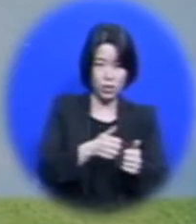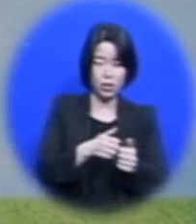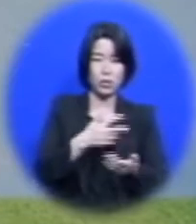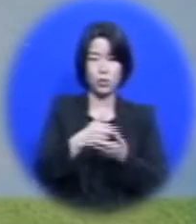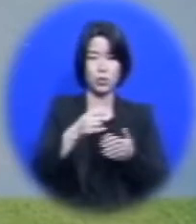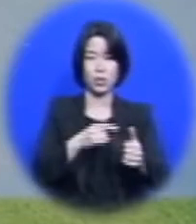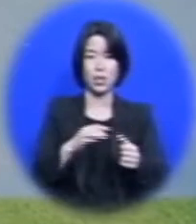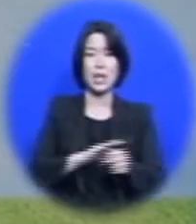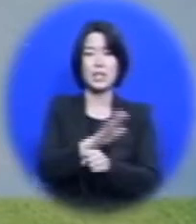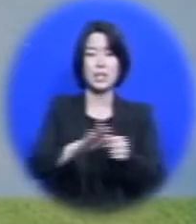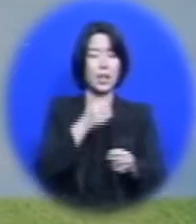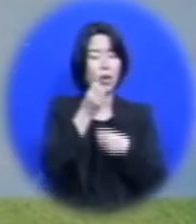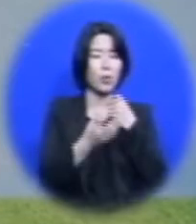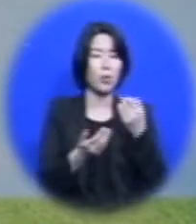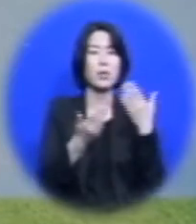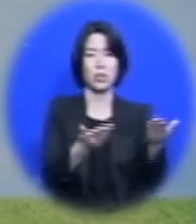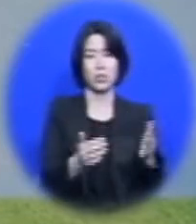고백을 합니다.